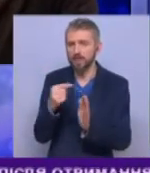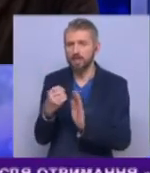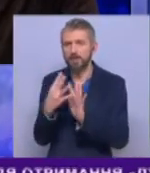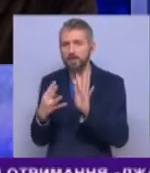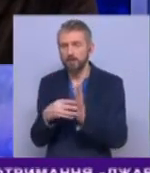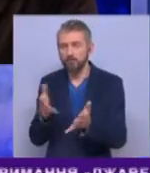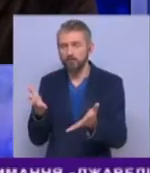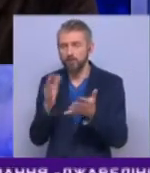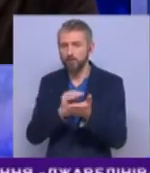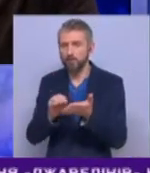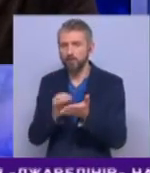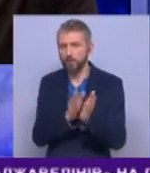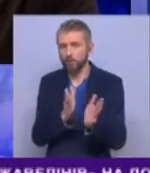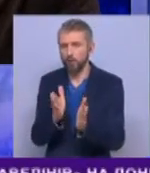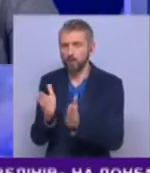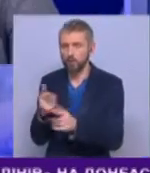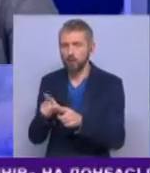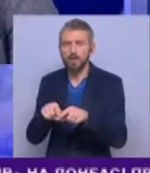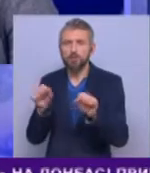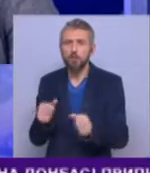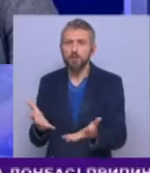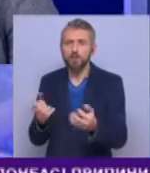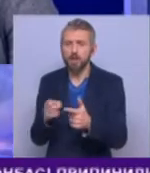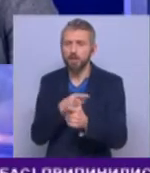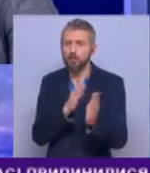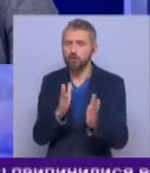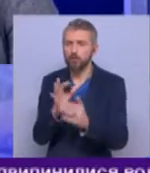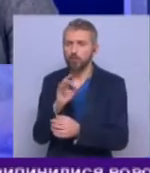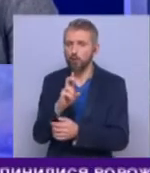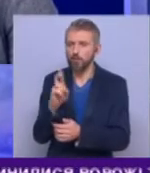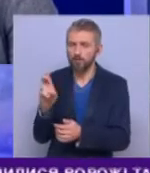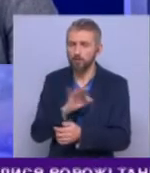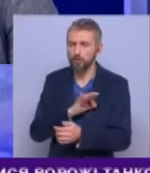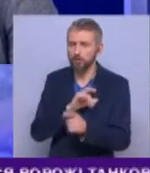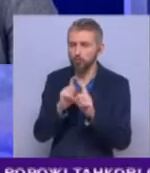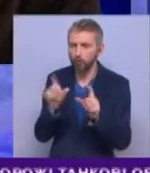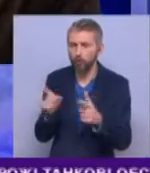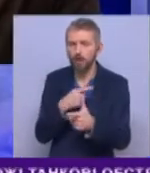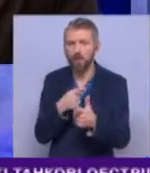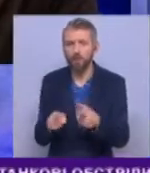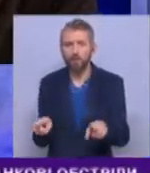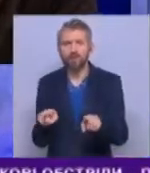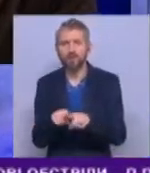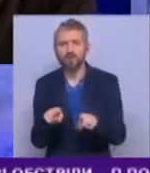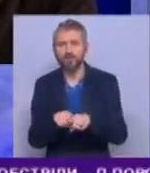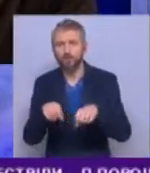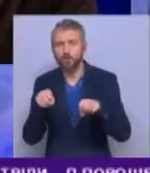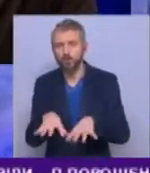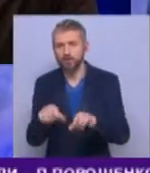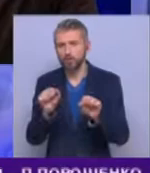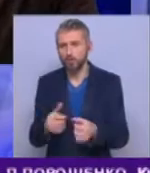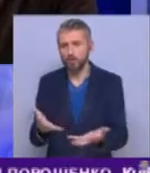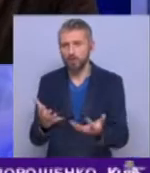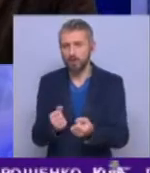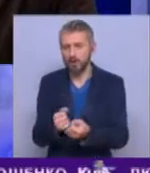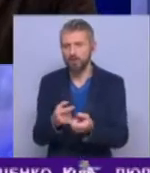417-19 чітко виписує цю процедуру. Це можна прийняти або в режимі ОСББ юридичної особи, або такі ж самі рішення ви можете